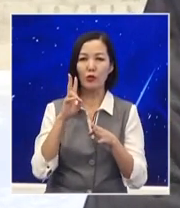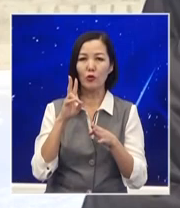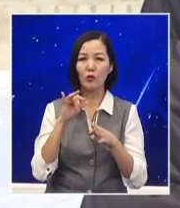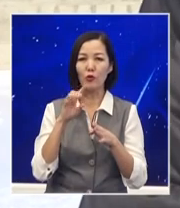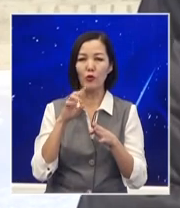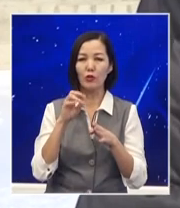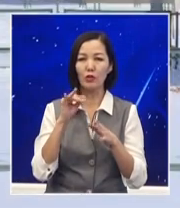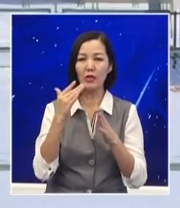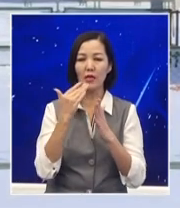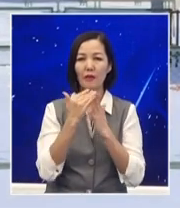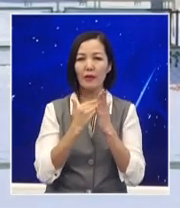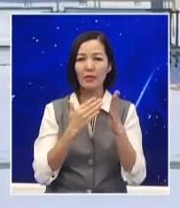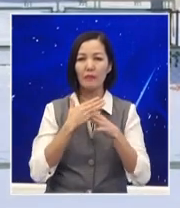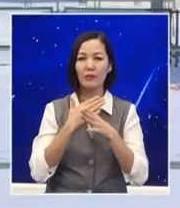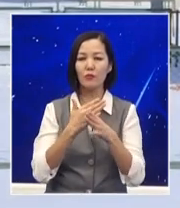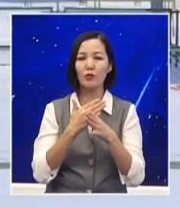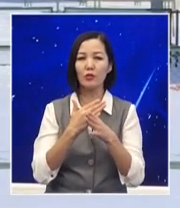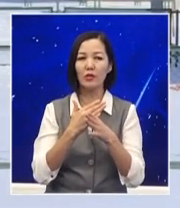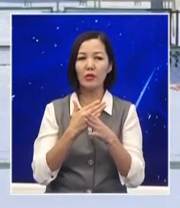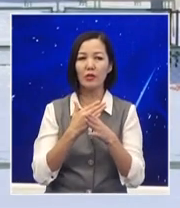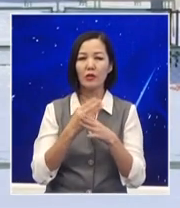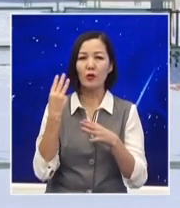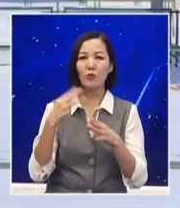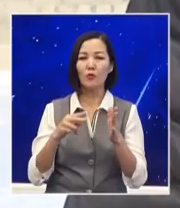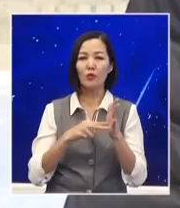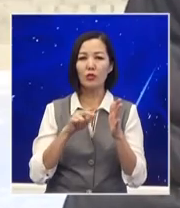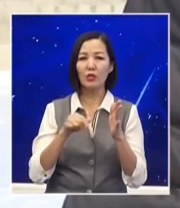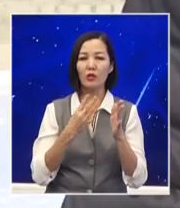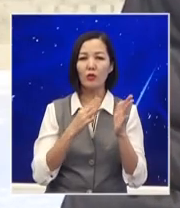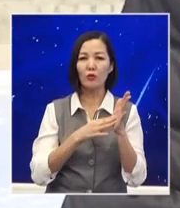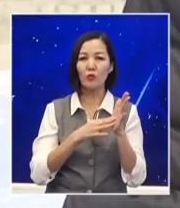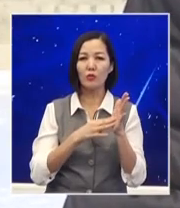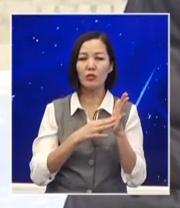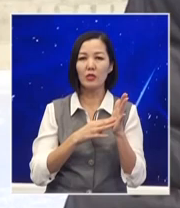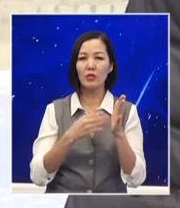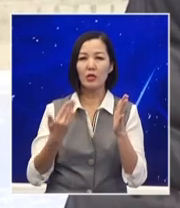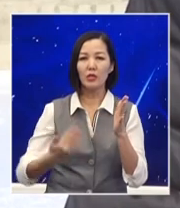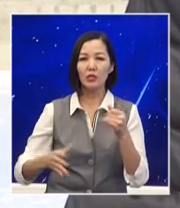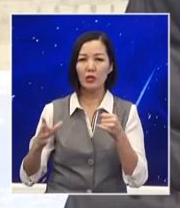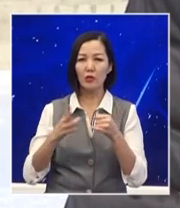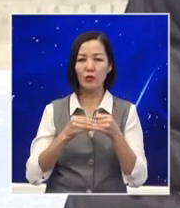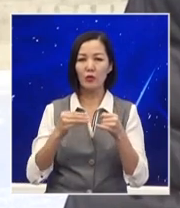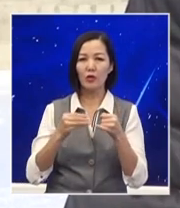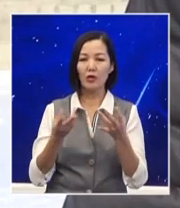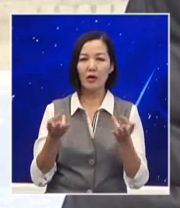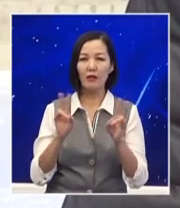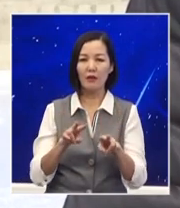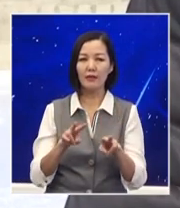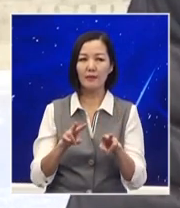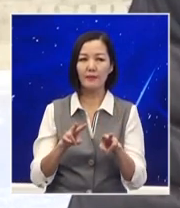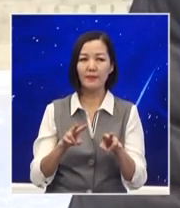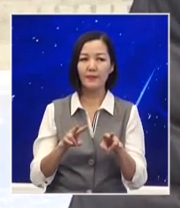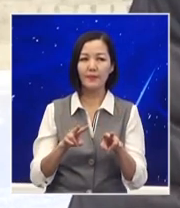бағдарламасы бойынша. Метр, оның 37,9 метрі жилой, адам тұратын қалған